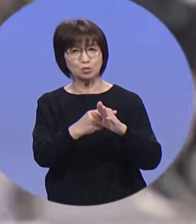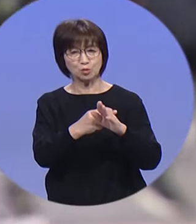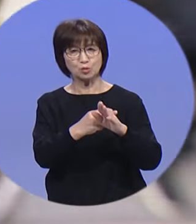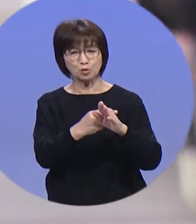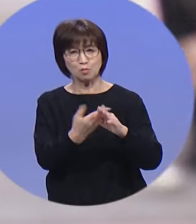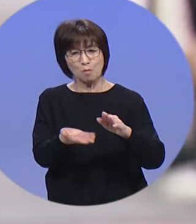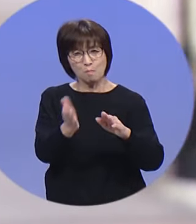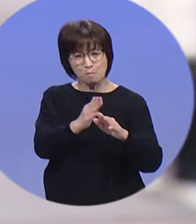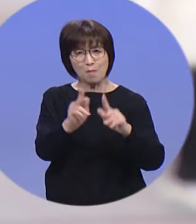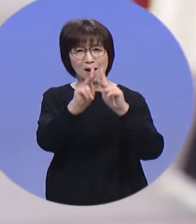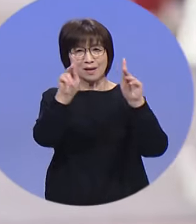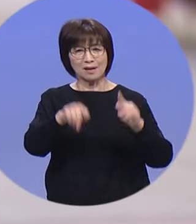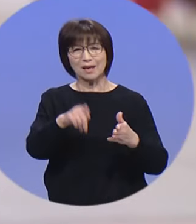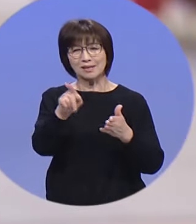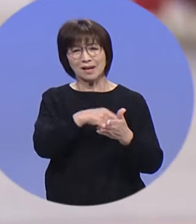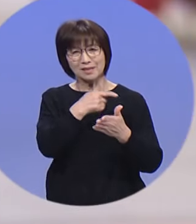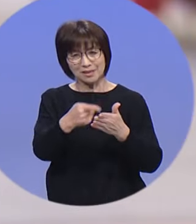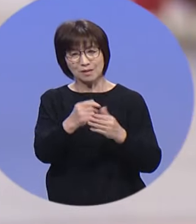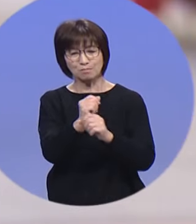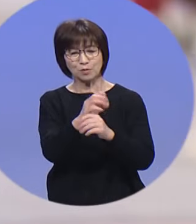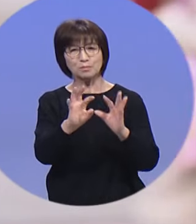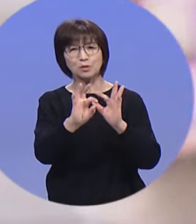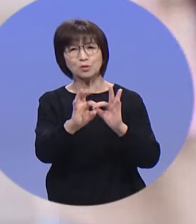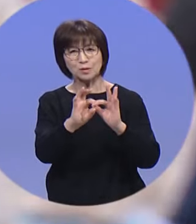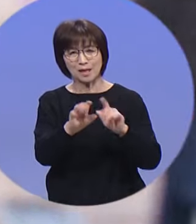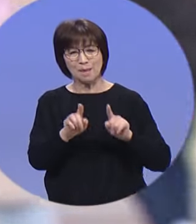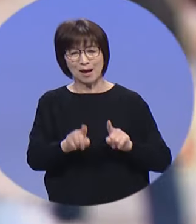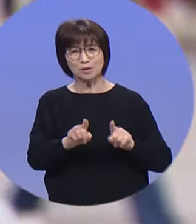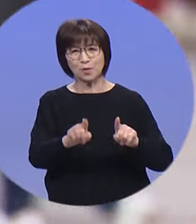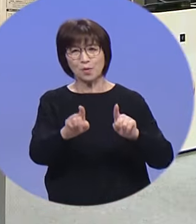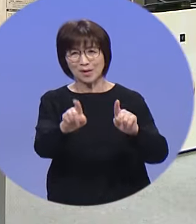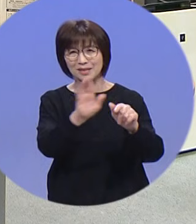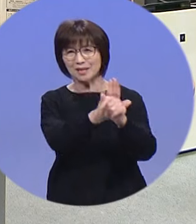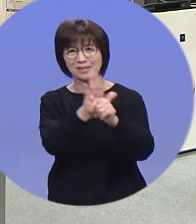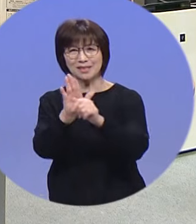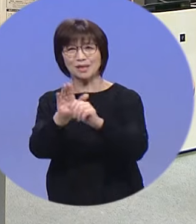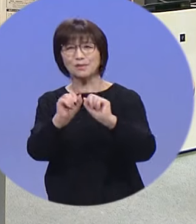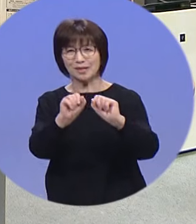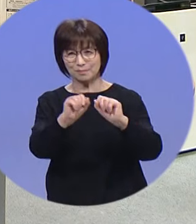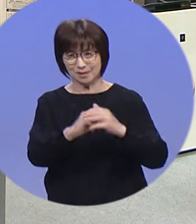決などのさまざまな取り組みについて伴走型支援を行います。